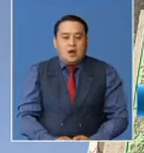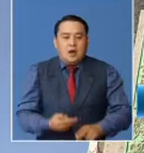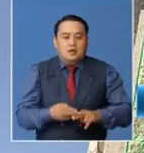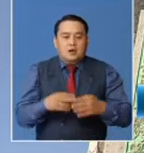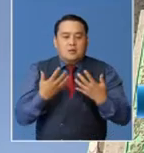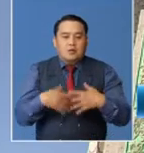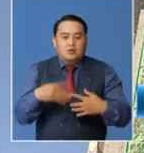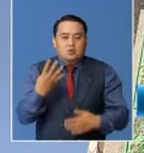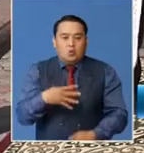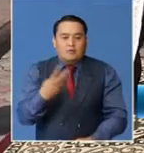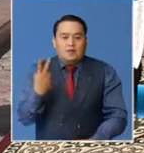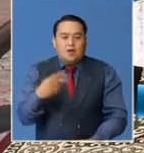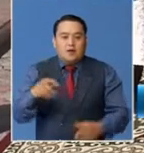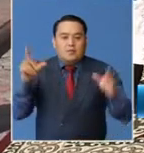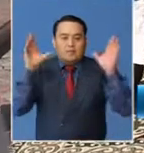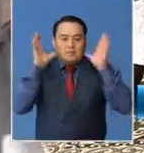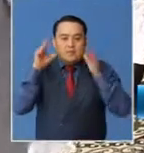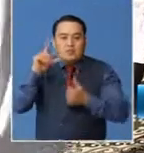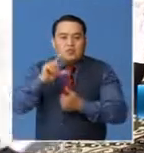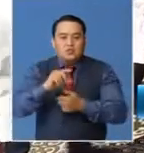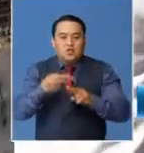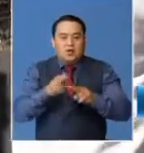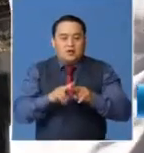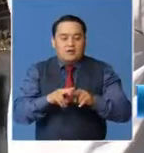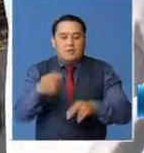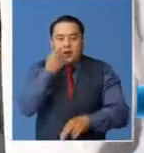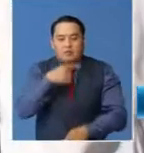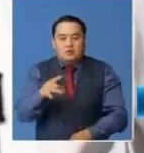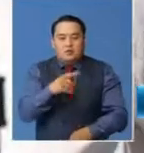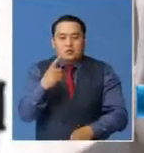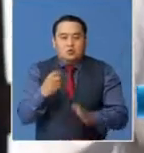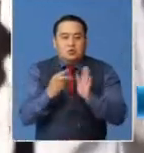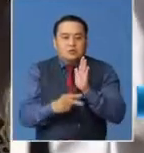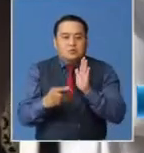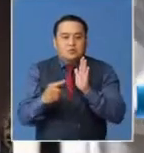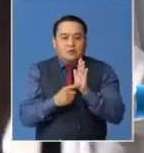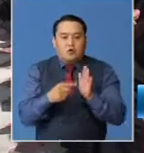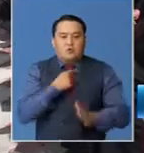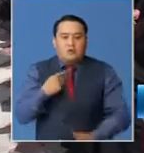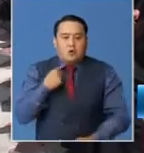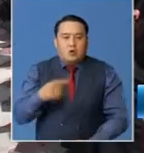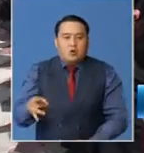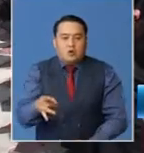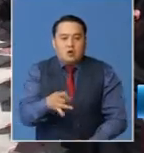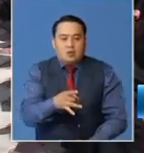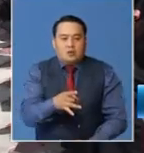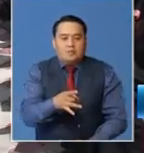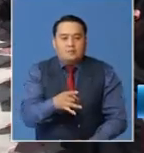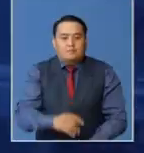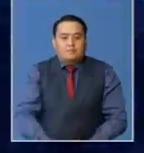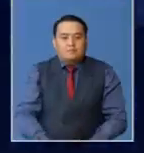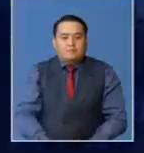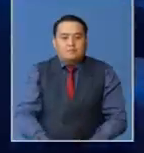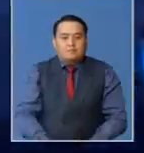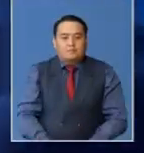счету 42-я мечеть, построенная в Панфиловском районе, и 178-я в Талдыкурганском регионе. Гульназ